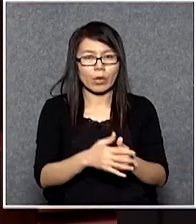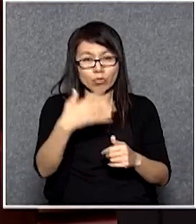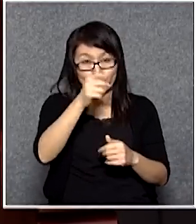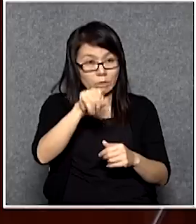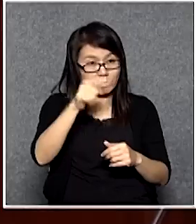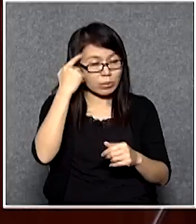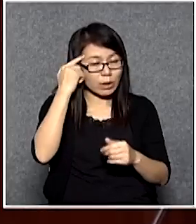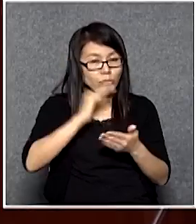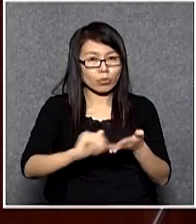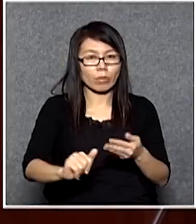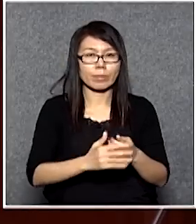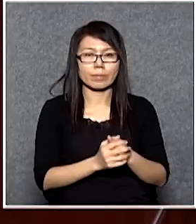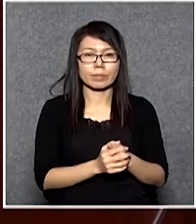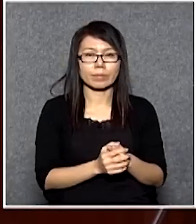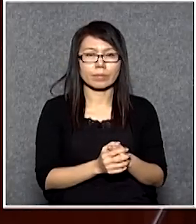楚